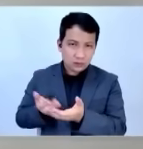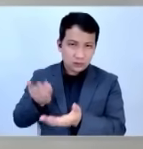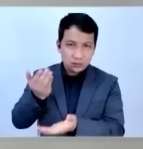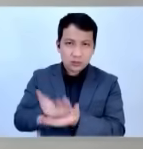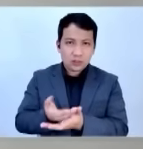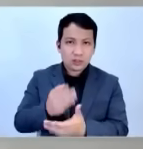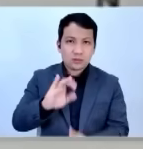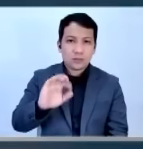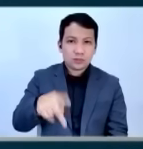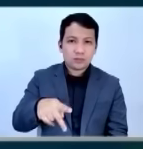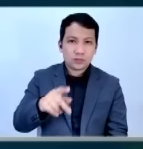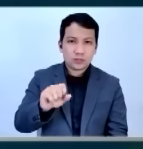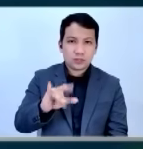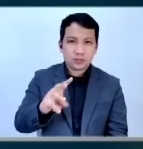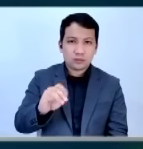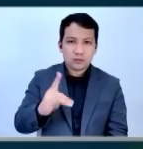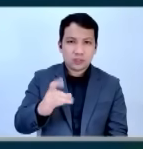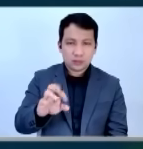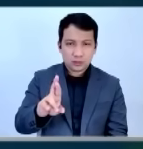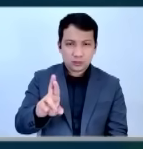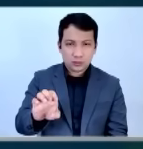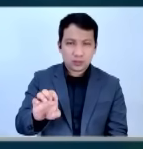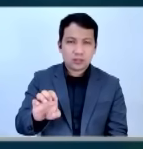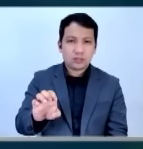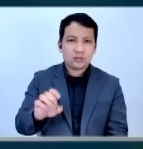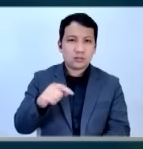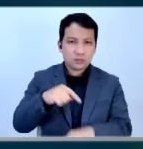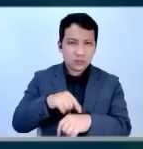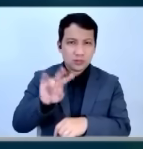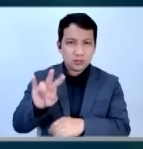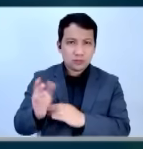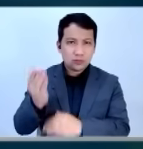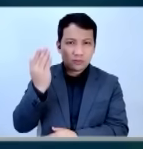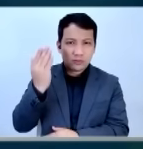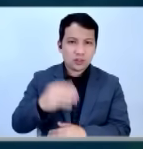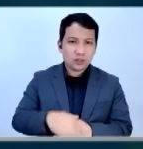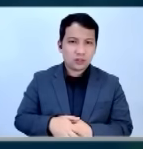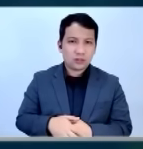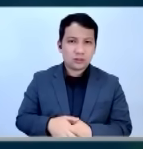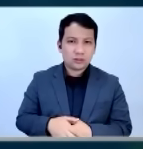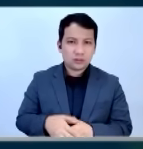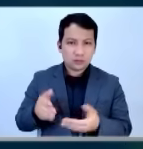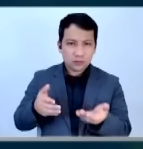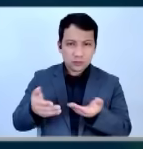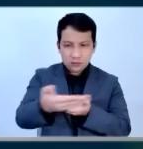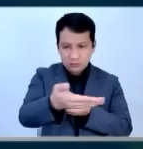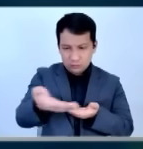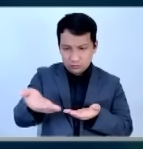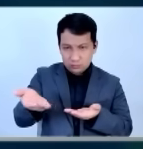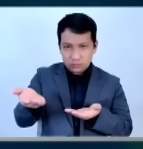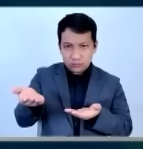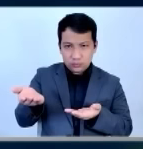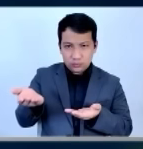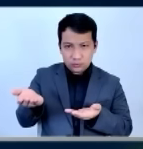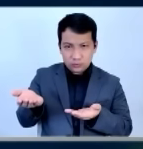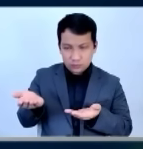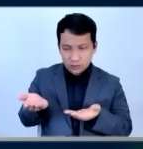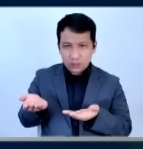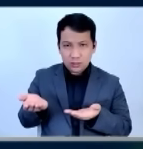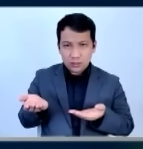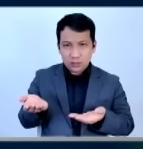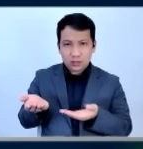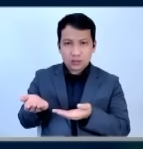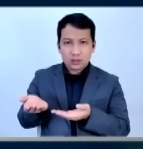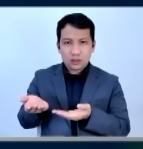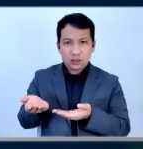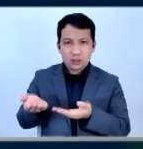Madre. Bandang alas 7 ng umaga, reverse blocking maneuver naman ang ginawa ng China Coast Guard at muntik pa